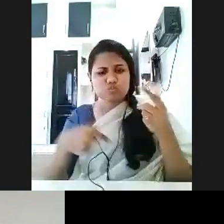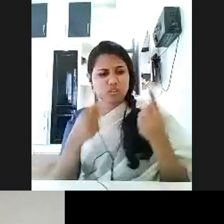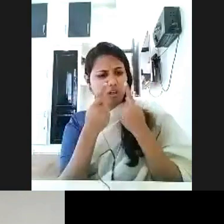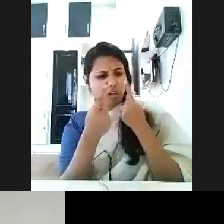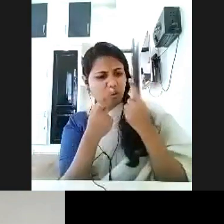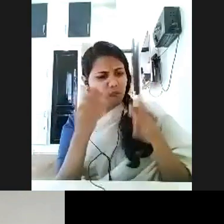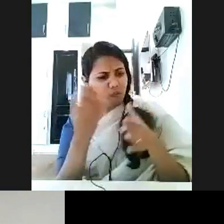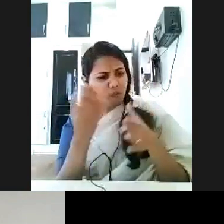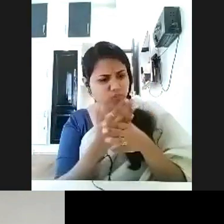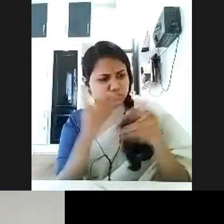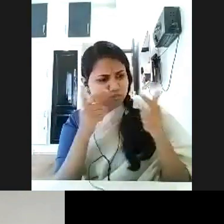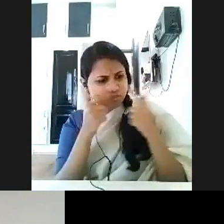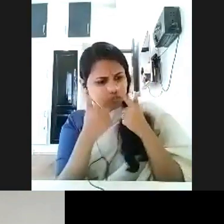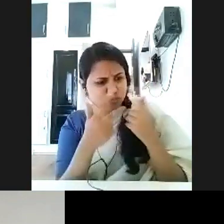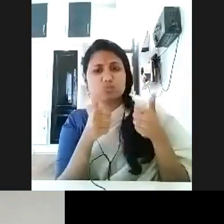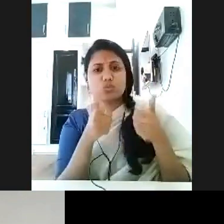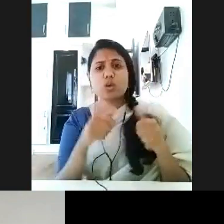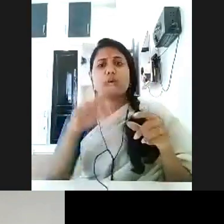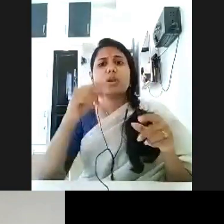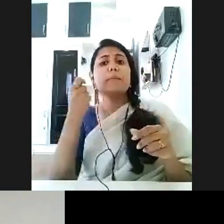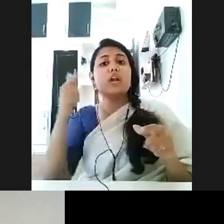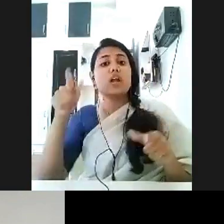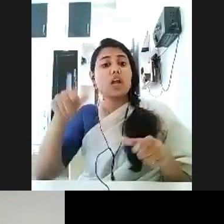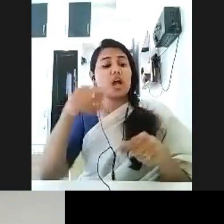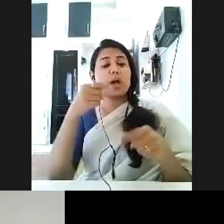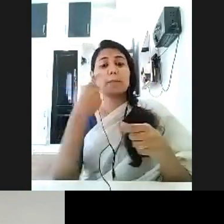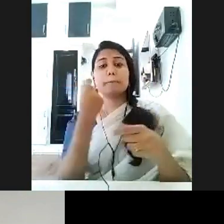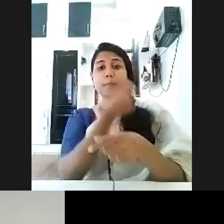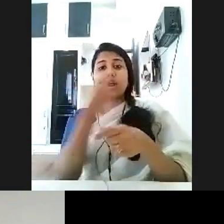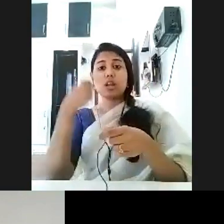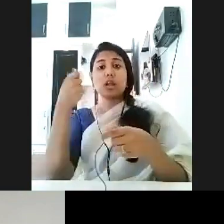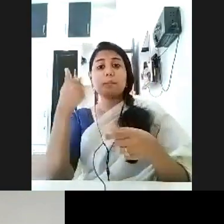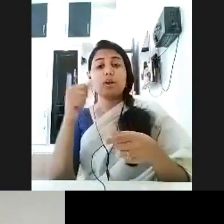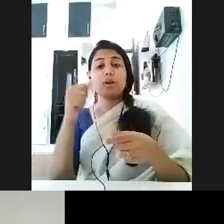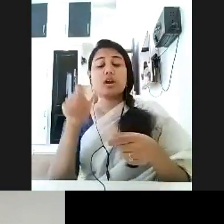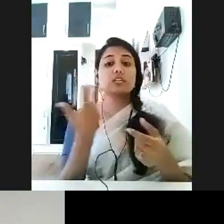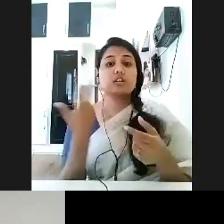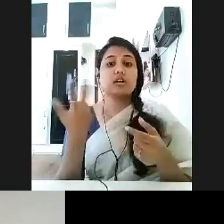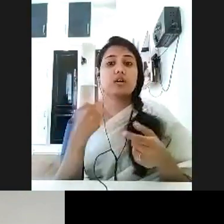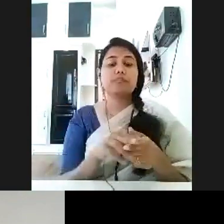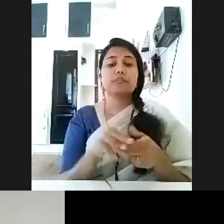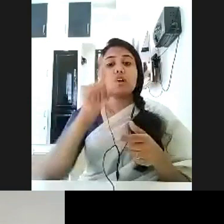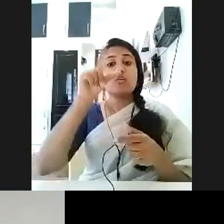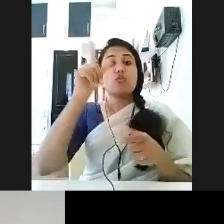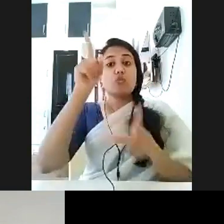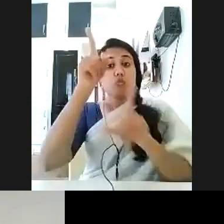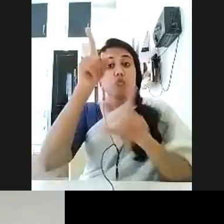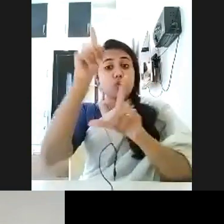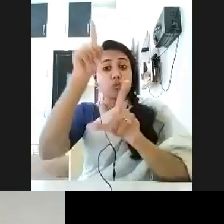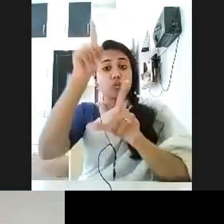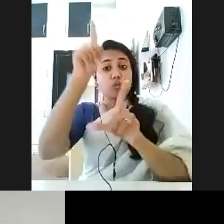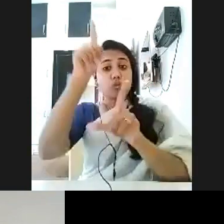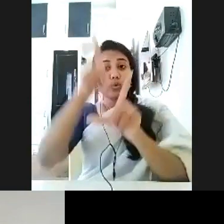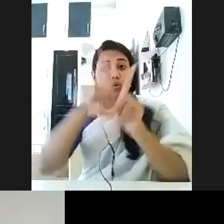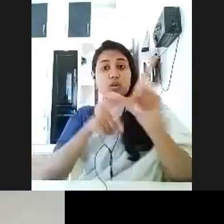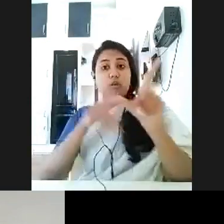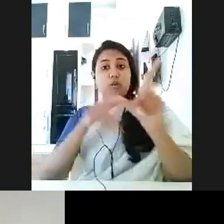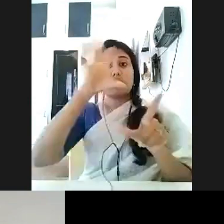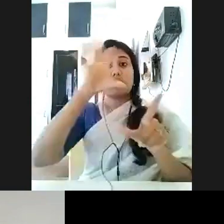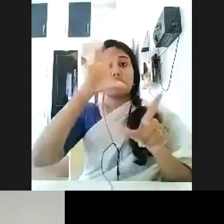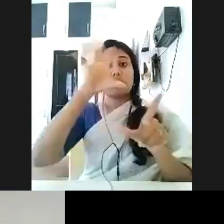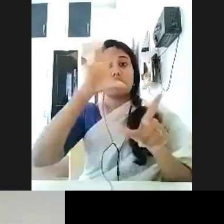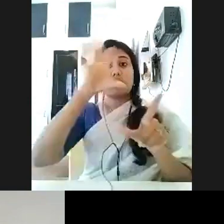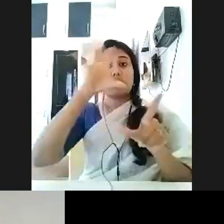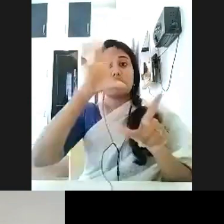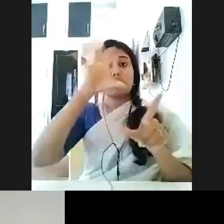കോസ്റ്റും കാര്യങ്ങളും പറഞ്ഞു വരുമ്പോൾ സ്പിൻറാസിന്റെ അപ്രോക്സിമേറ്റ് കോസ്റ്റ് വരുന്നത് ഫസ്റ്റ് ഇയറിന് 4 കോടി, അതിനുശേഷം വരുന്നത് 2 കോടി പെർ ഇയർ